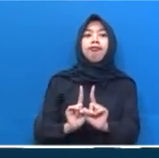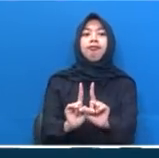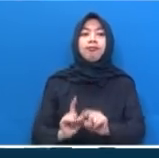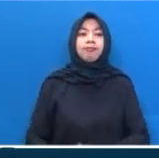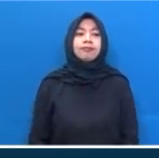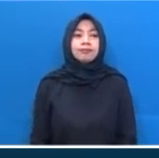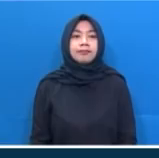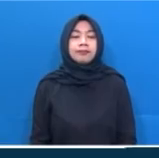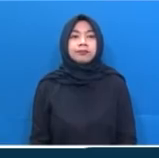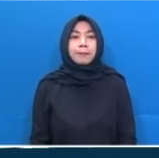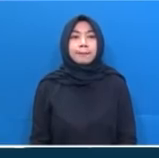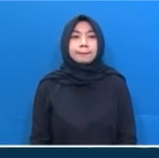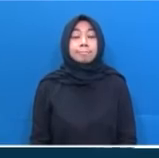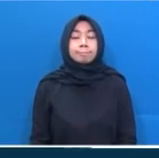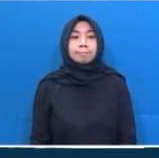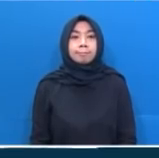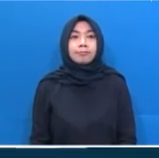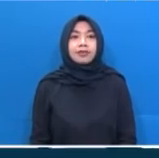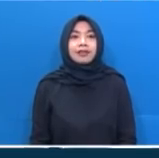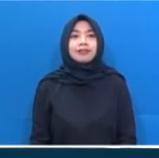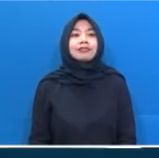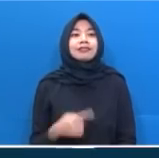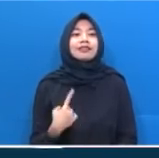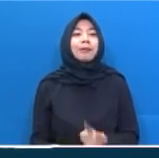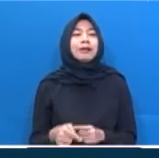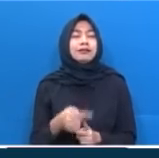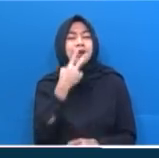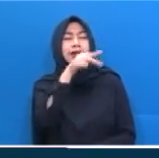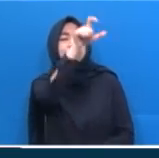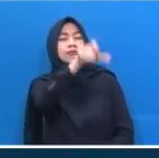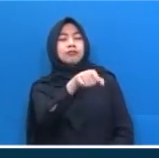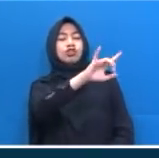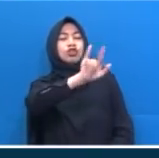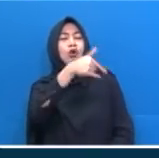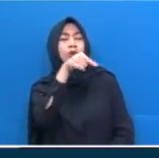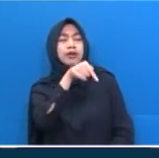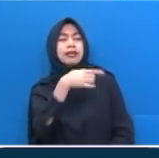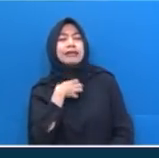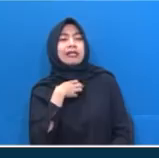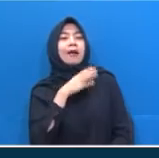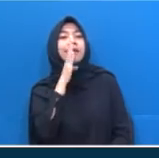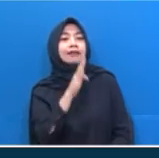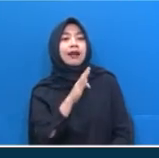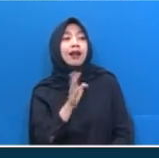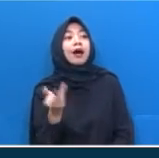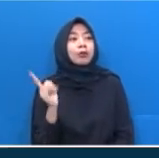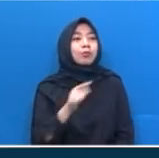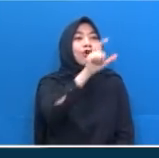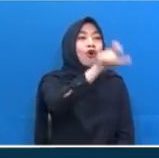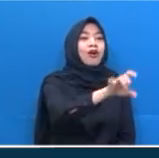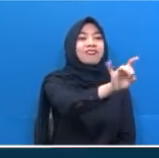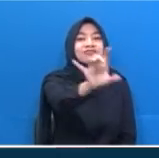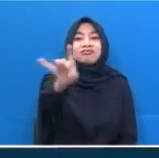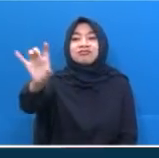Hai meski demikian adhie menilai Jokowi sedang berlaku Netral dengan memperlihatkan kedekatan dengan berbagai pihak agar